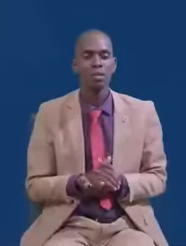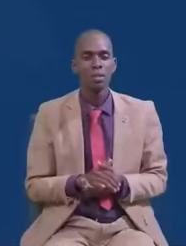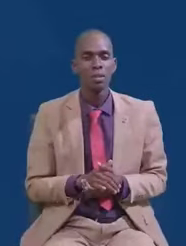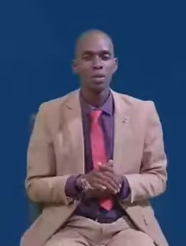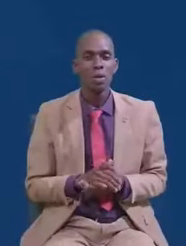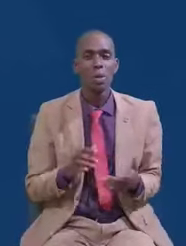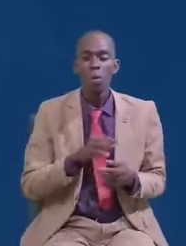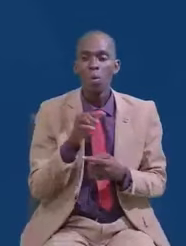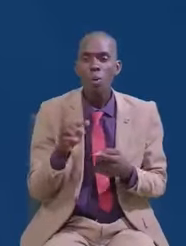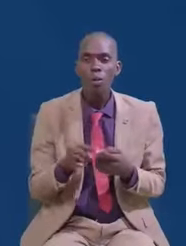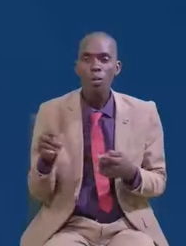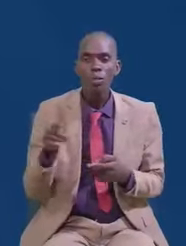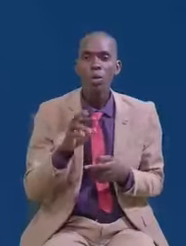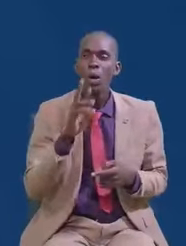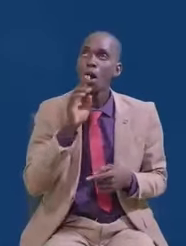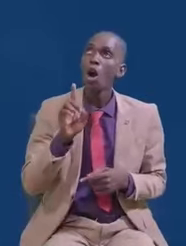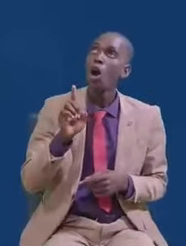Lorsque vous êtes en haut,